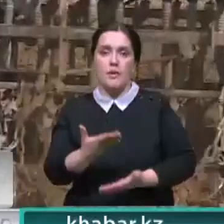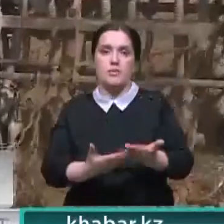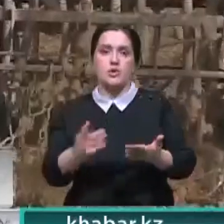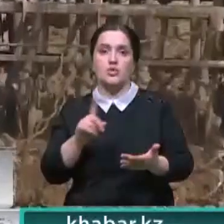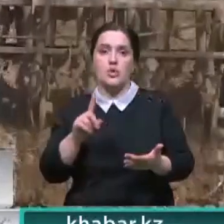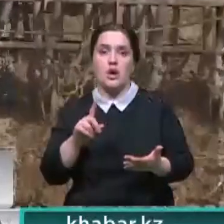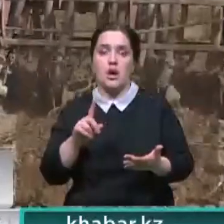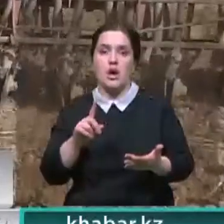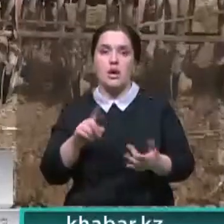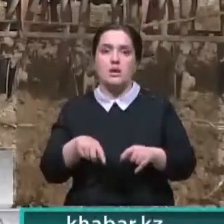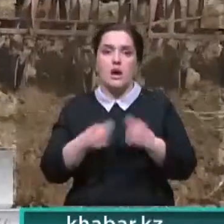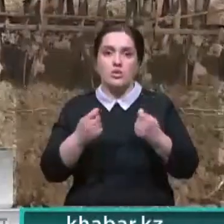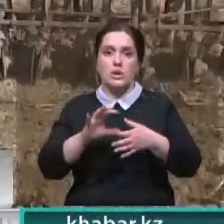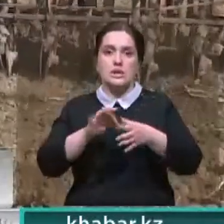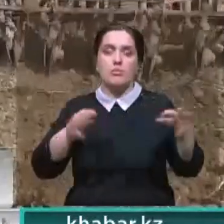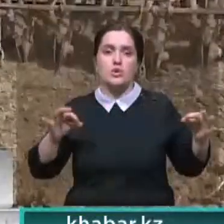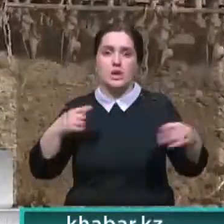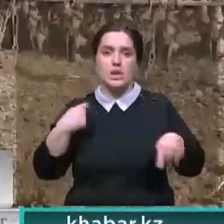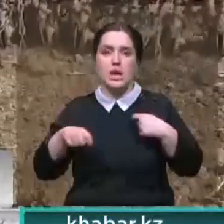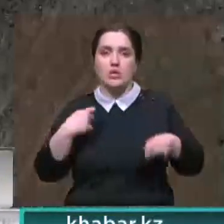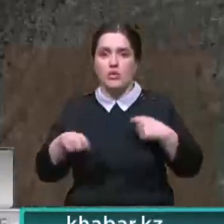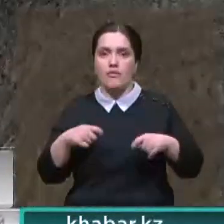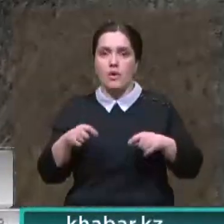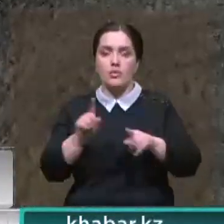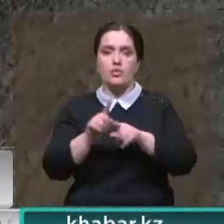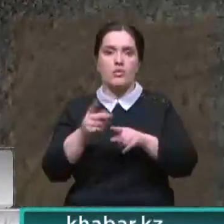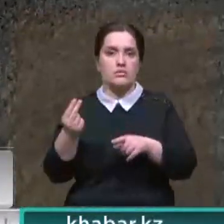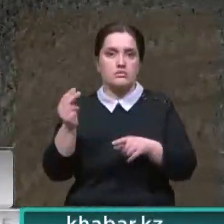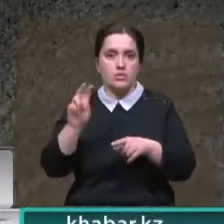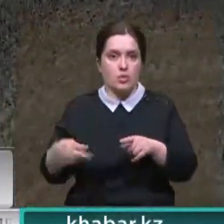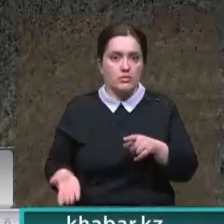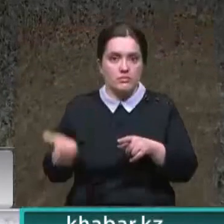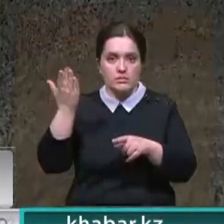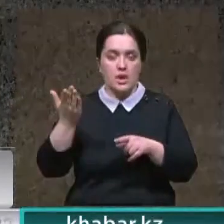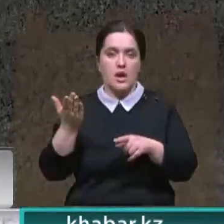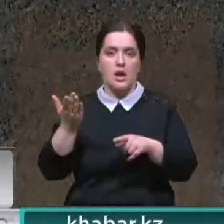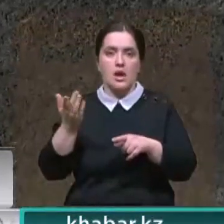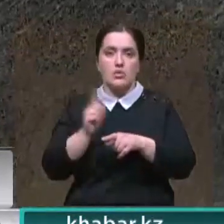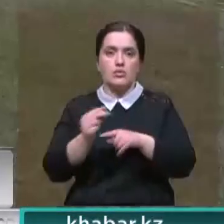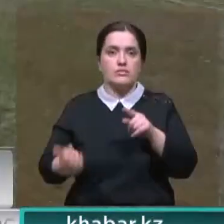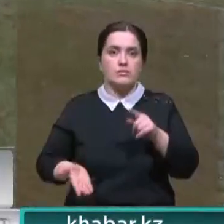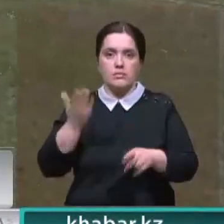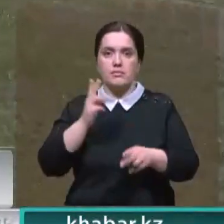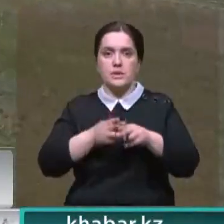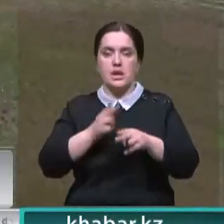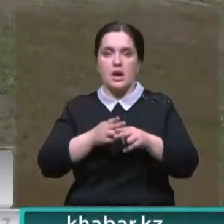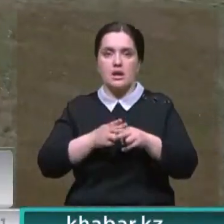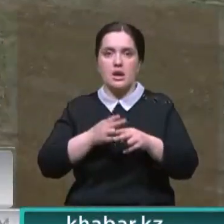Сапаров объяснил, что нарушены цепочки торговых сетей, влияет также курс доллара, а к тому же заметно вырос в цене